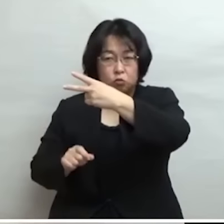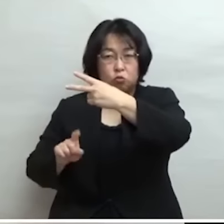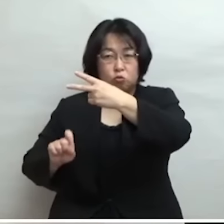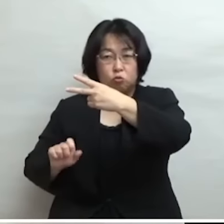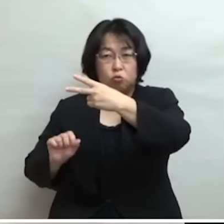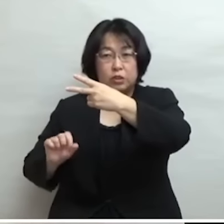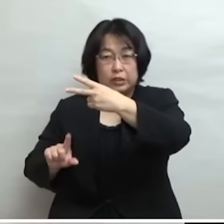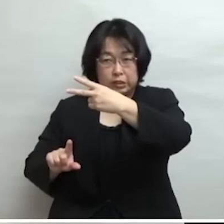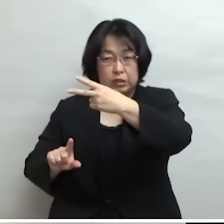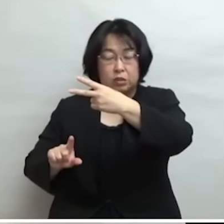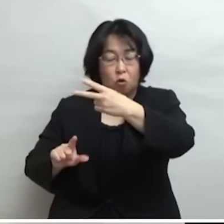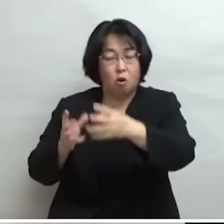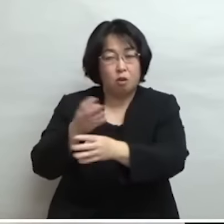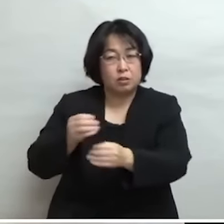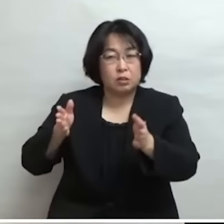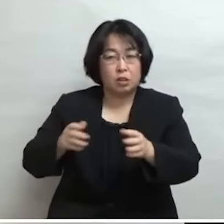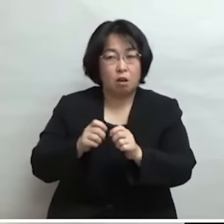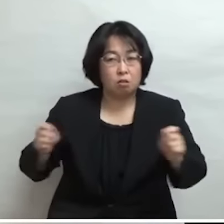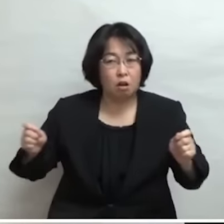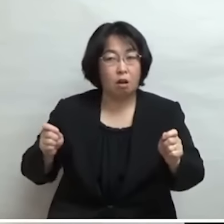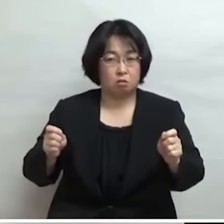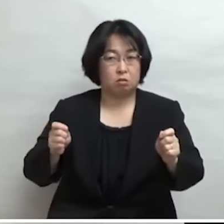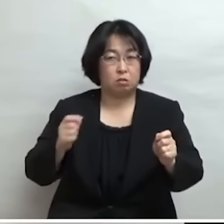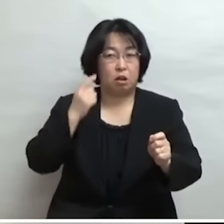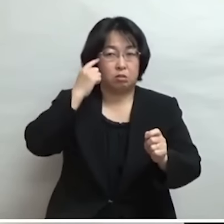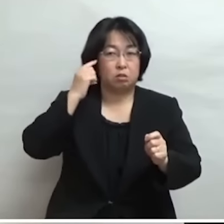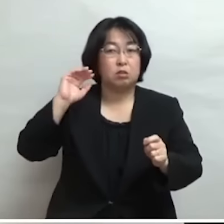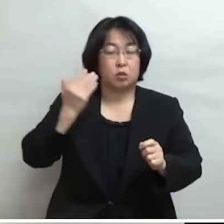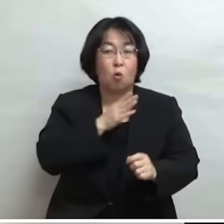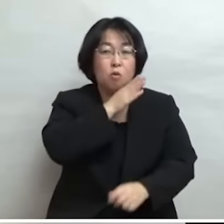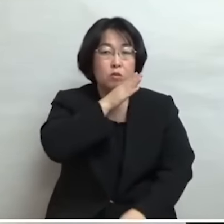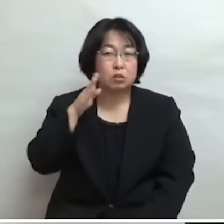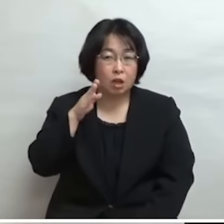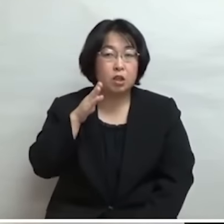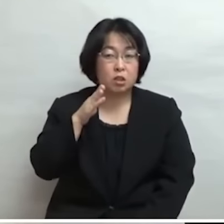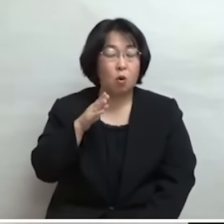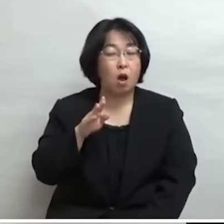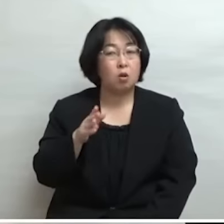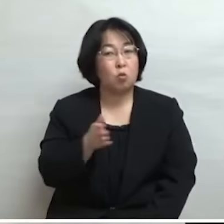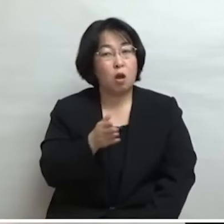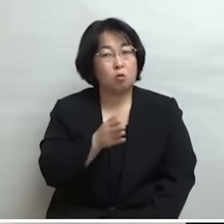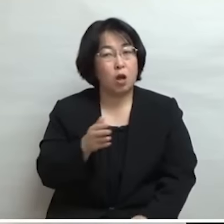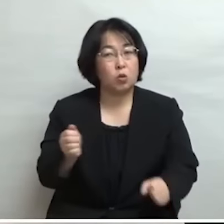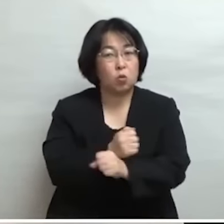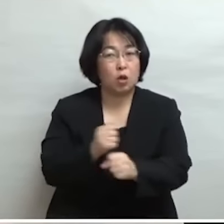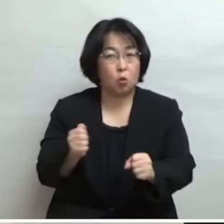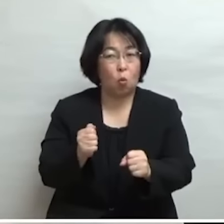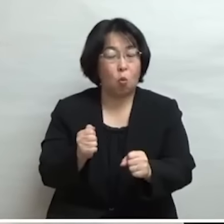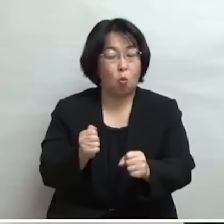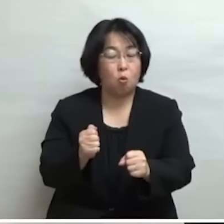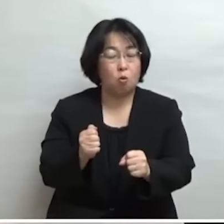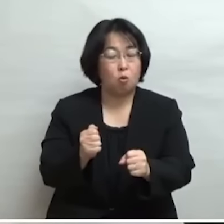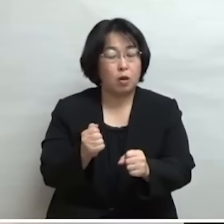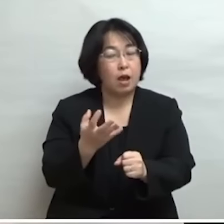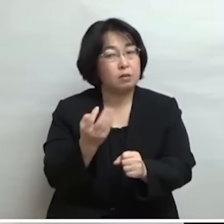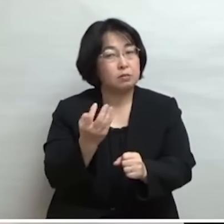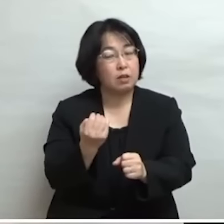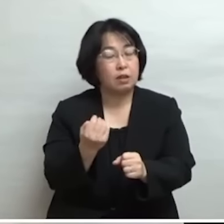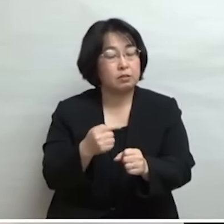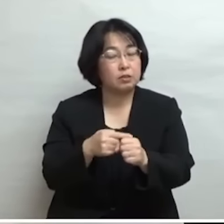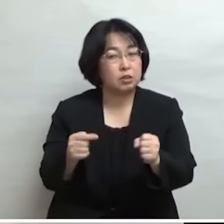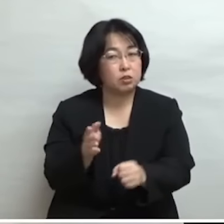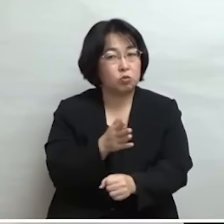結構長く取られているのかなと感じたんですが、実際にはどのくらい その作業日数がかかると見込ん